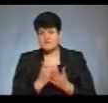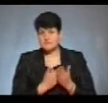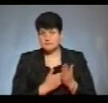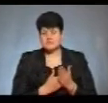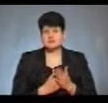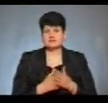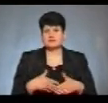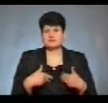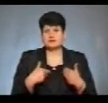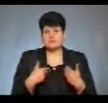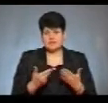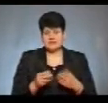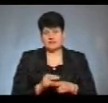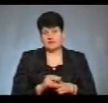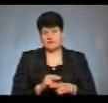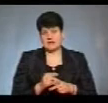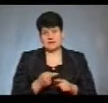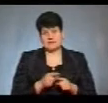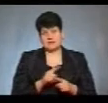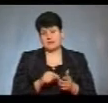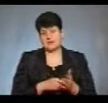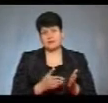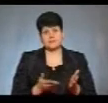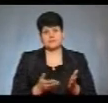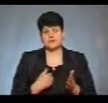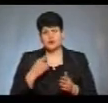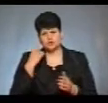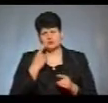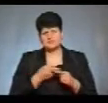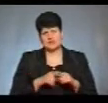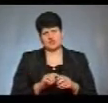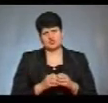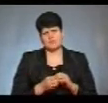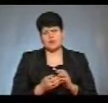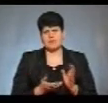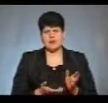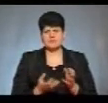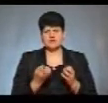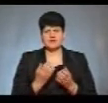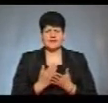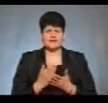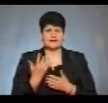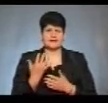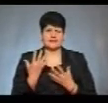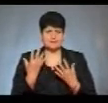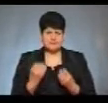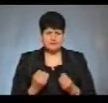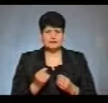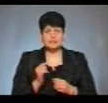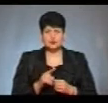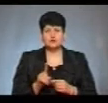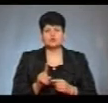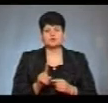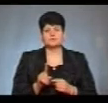реєстр виборців, відповідно, це виправляється питання. Думаю, що це технічна проблема. Ще є декілька днів для того, щоб, скажімо, це себе